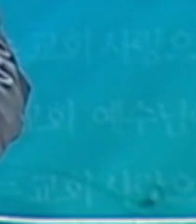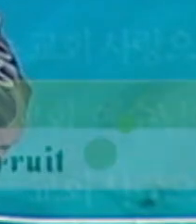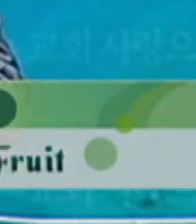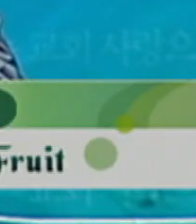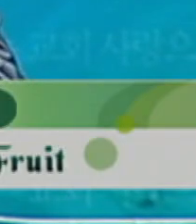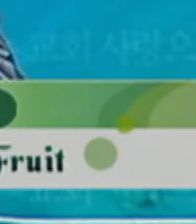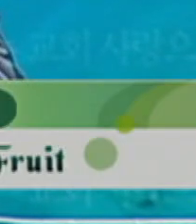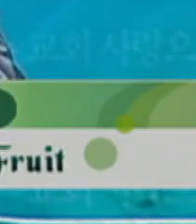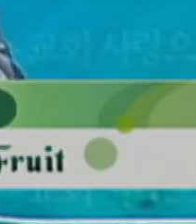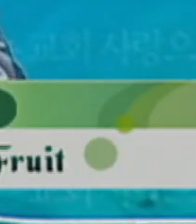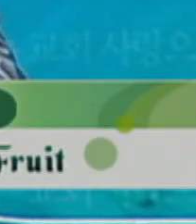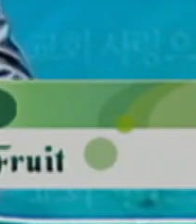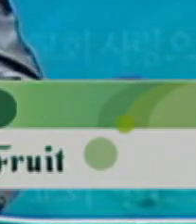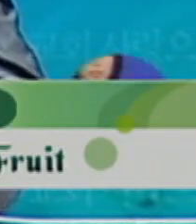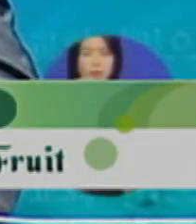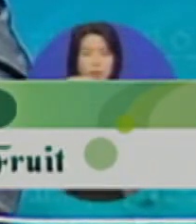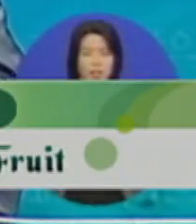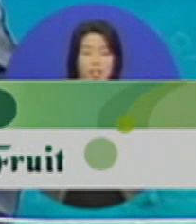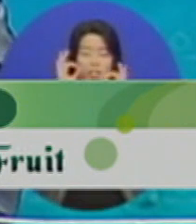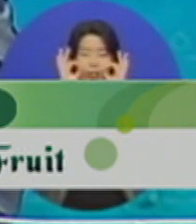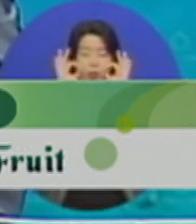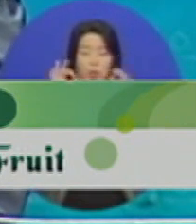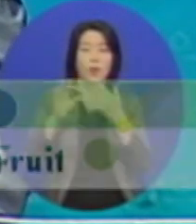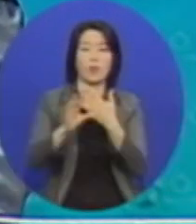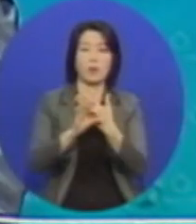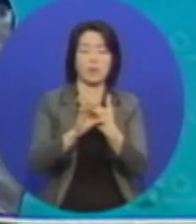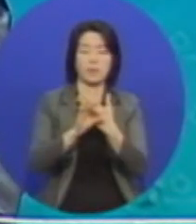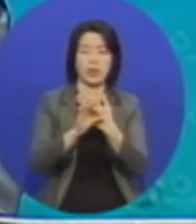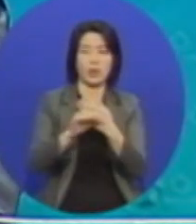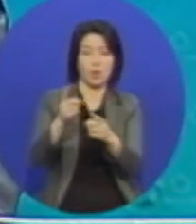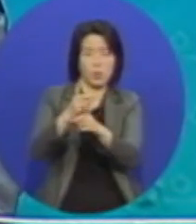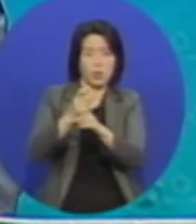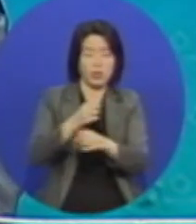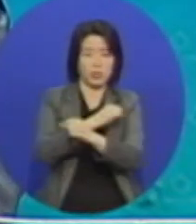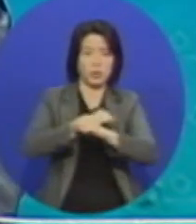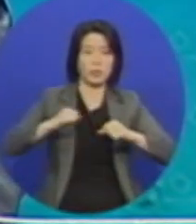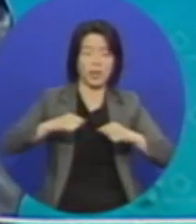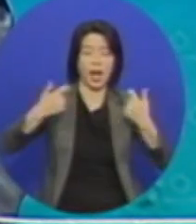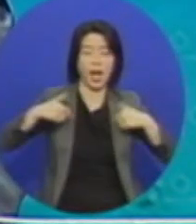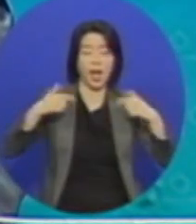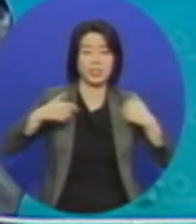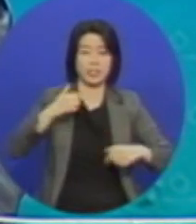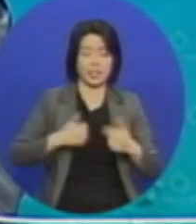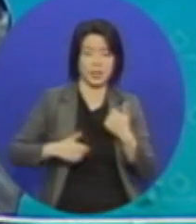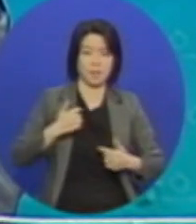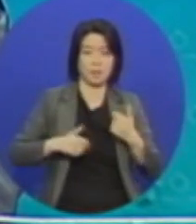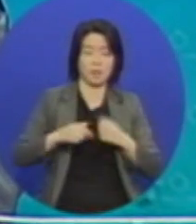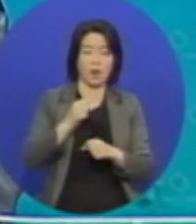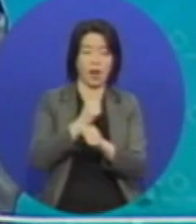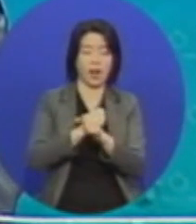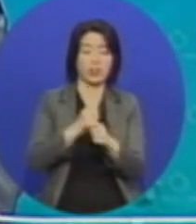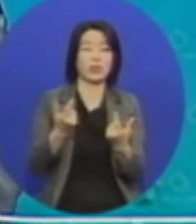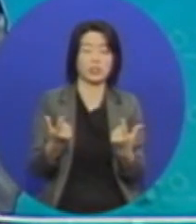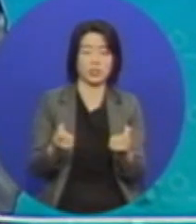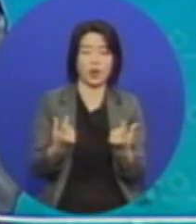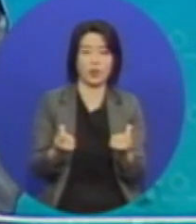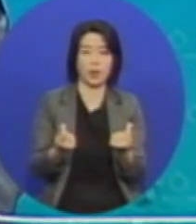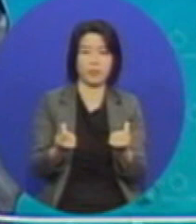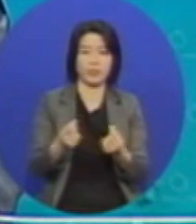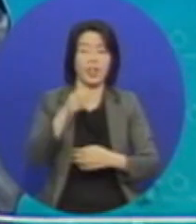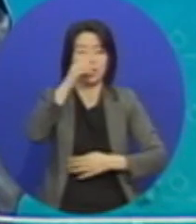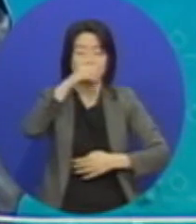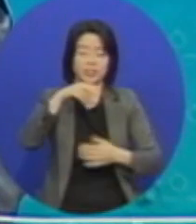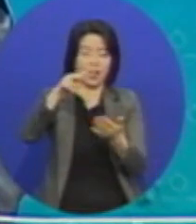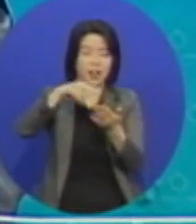성경을 읽어 보면 원수를 용서한 하든지 항상 기뻐하라 하는 것처럼 그저 읽기만